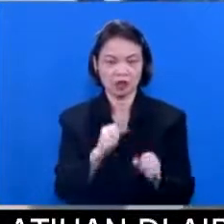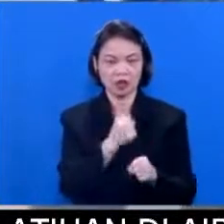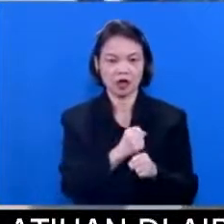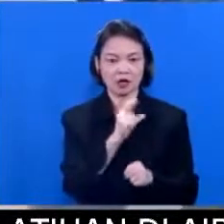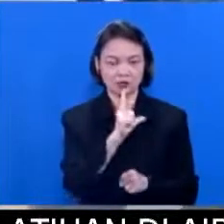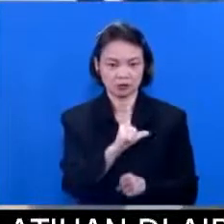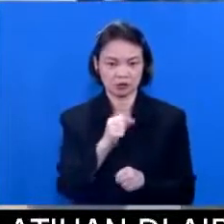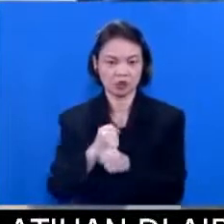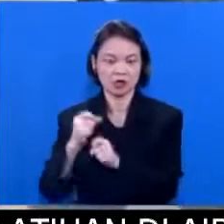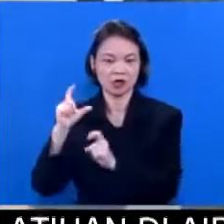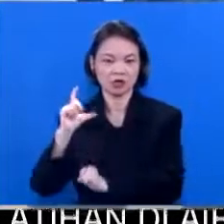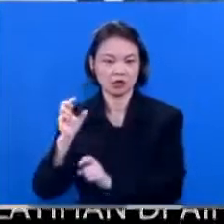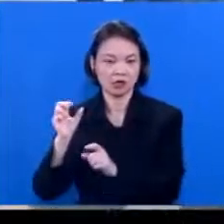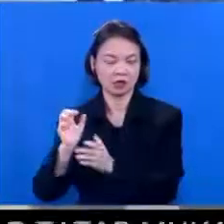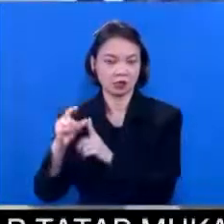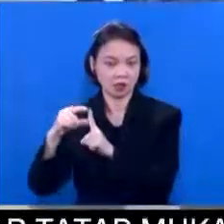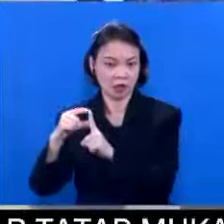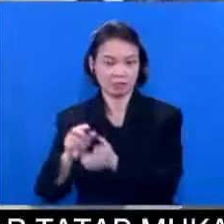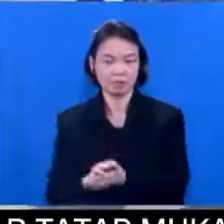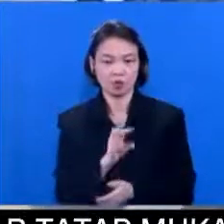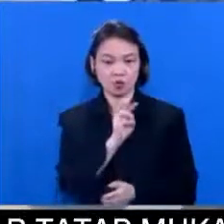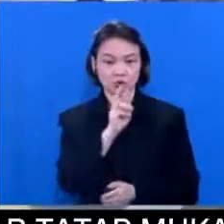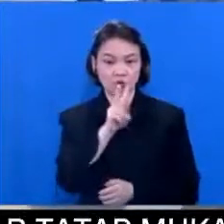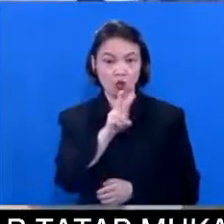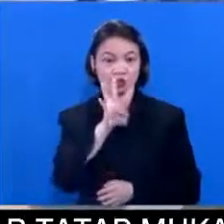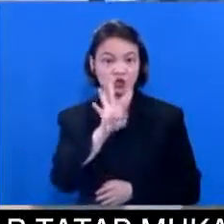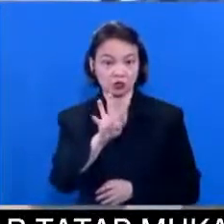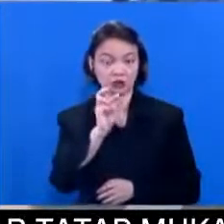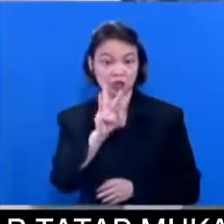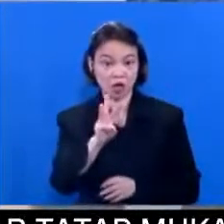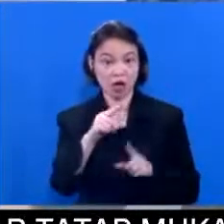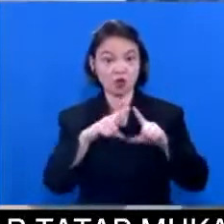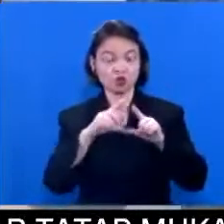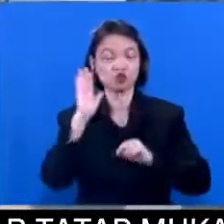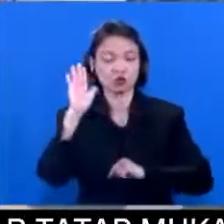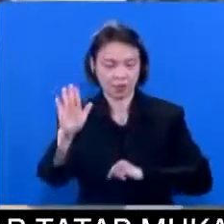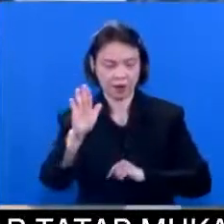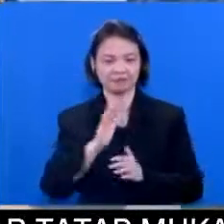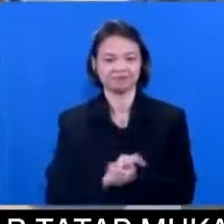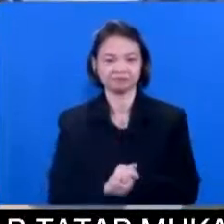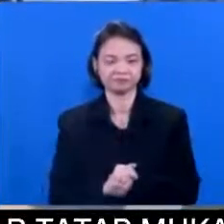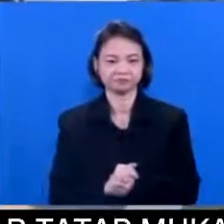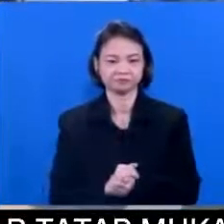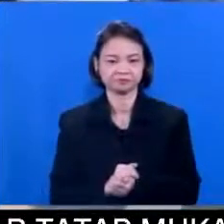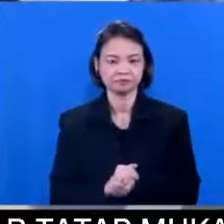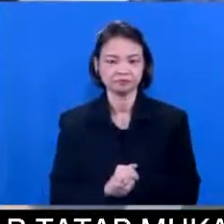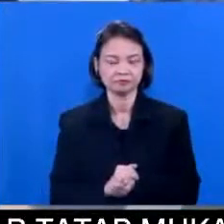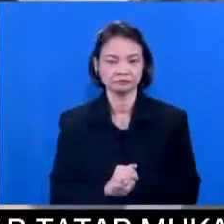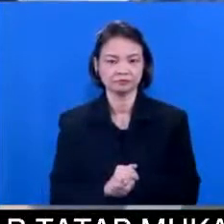di 8 ruas ibu kota hingga 23 Agustus. Reza Ramadan, Yulian Asri, Jakarta.